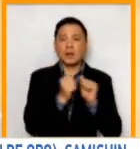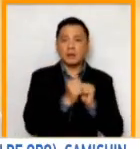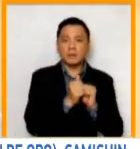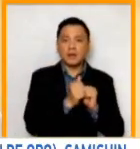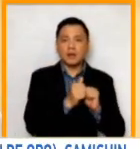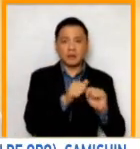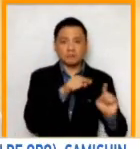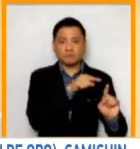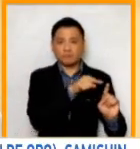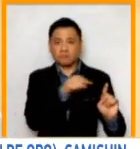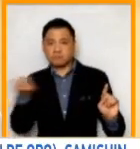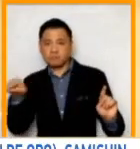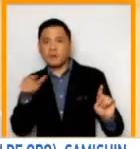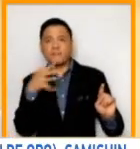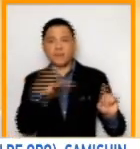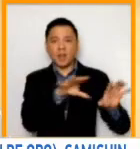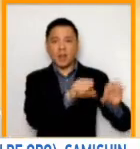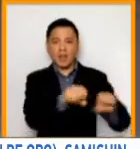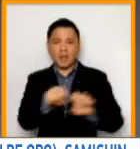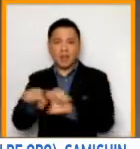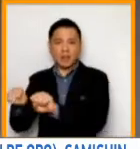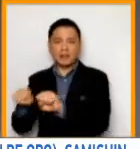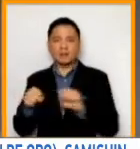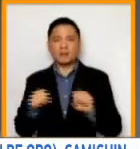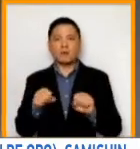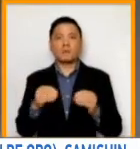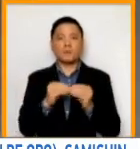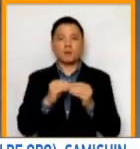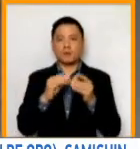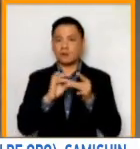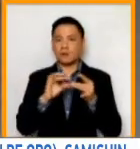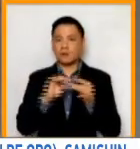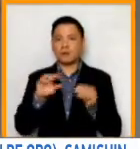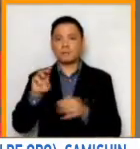unang balita si Mai Bermudez.